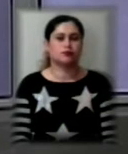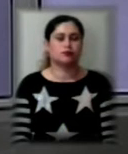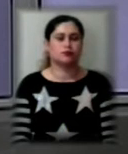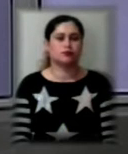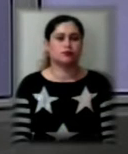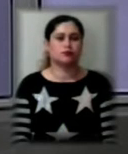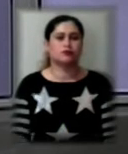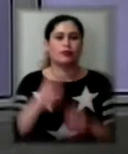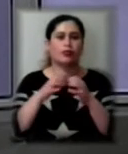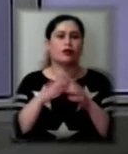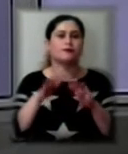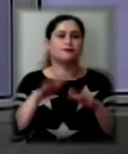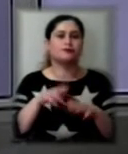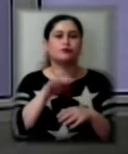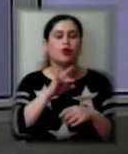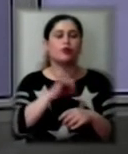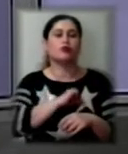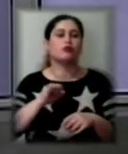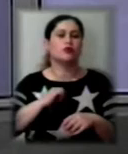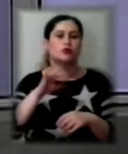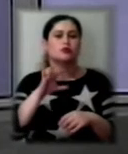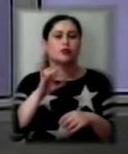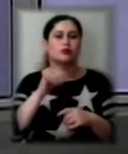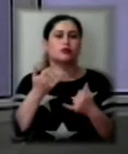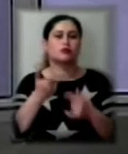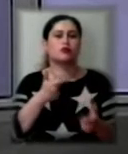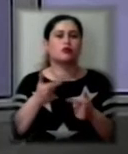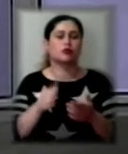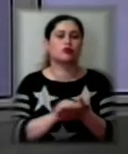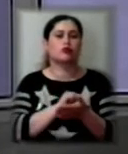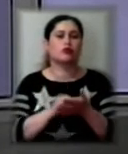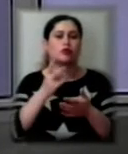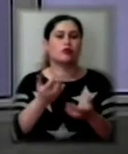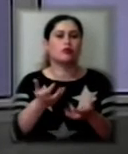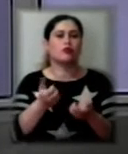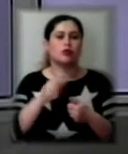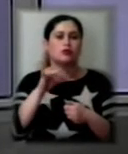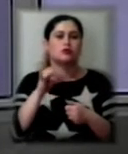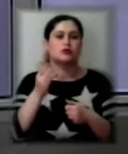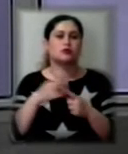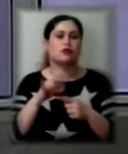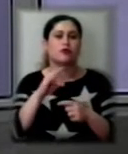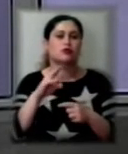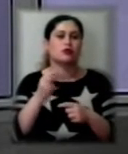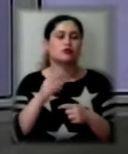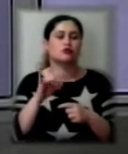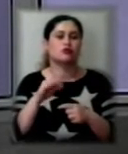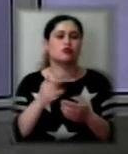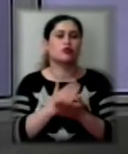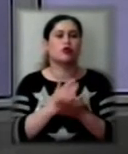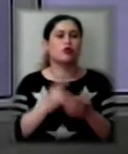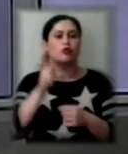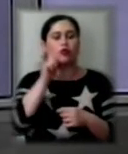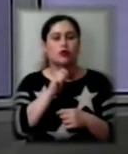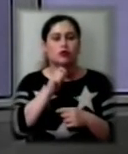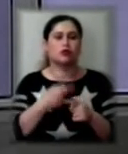Херсонський міський протитуберкульозний диспансер зараз готує документи на отримання ліцензії від Національної служби здоров'я України. Це